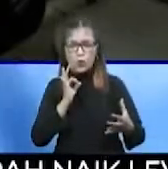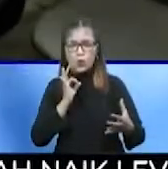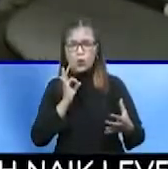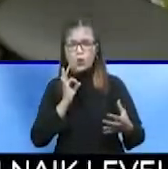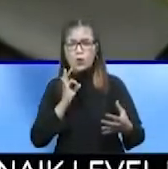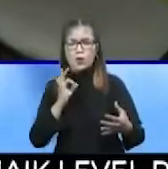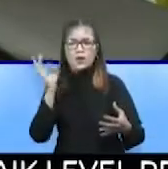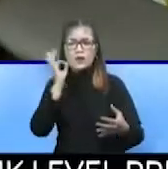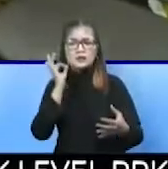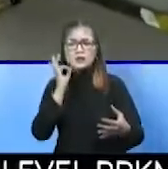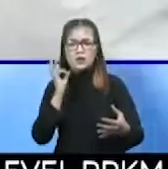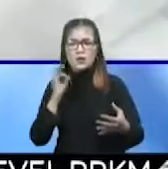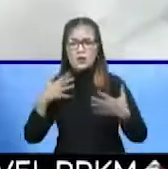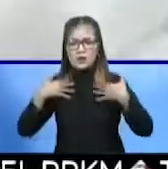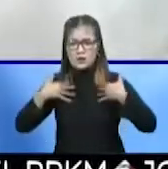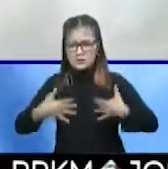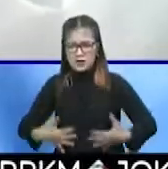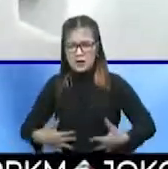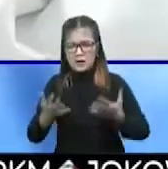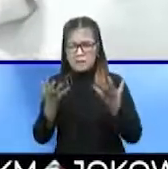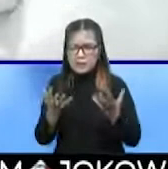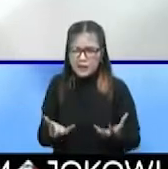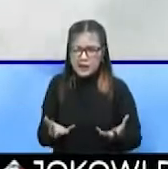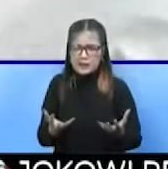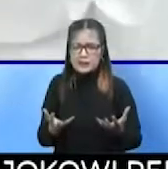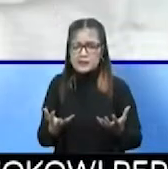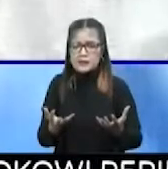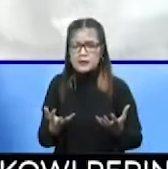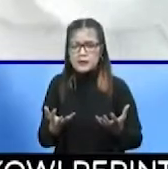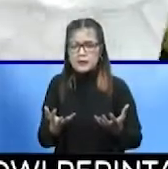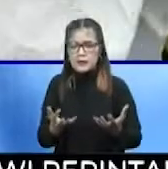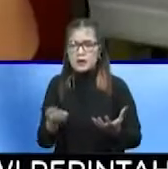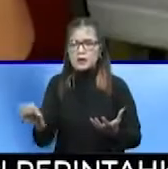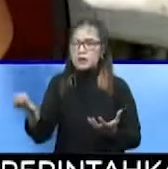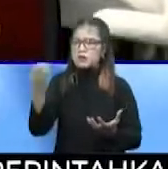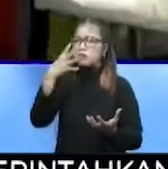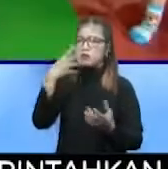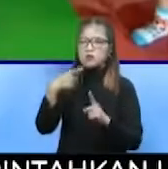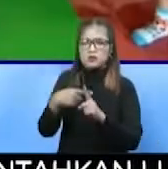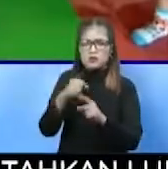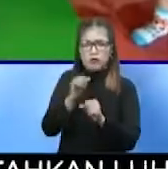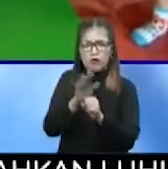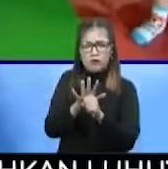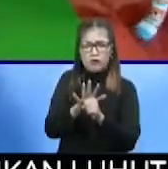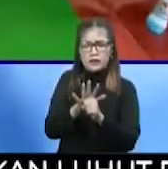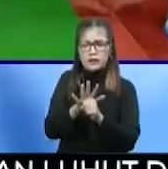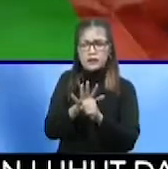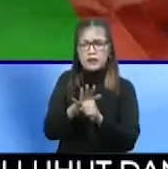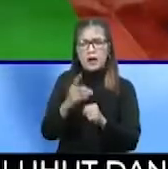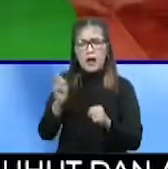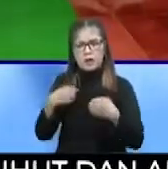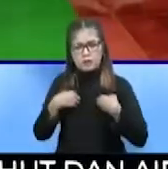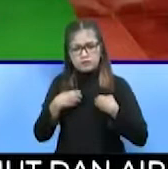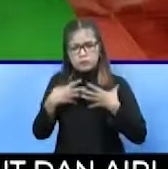tidak ringan, ya. Jadi mungkin lebih berat kalau terpapar dengan virus COVID ini. Jadi ada tiga kelompok. Satu adalah